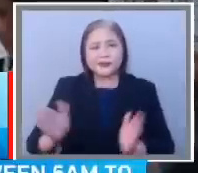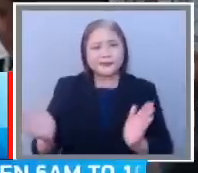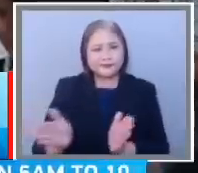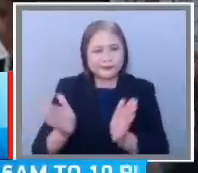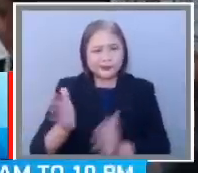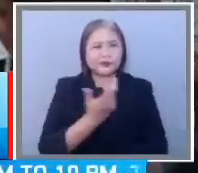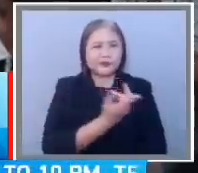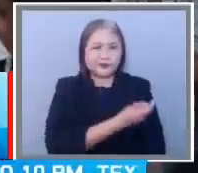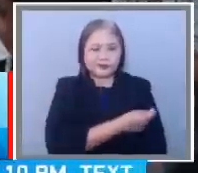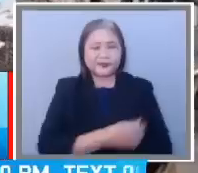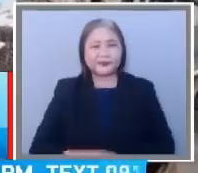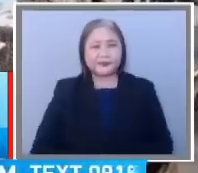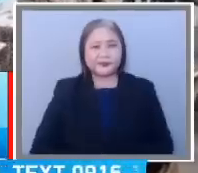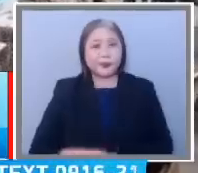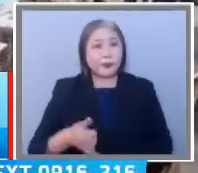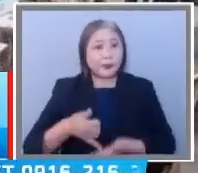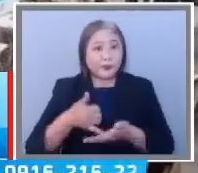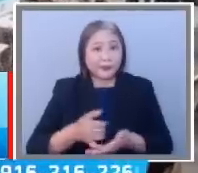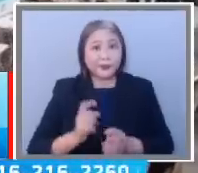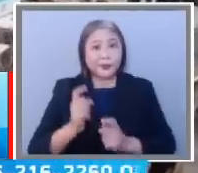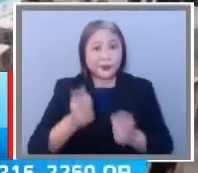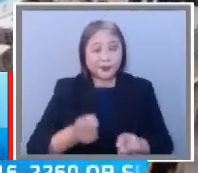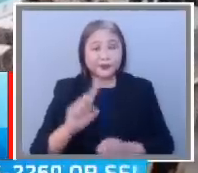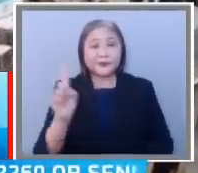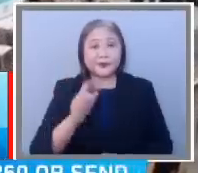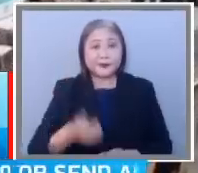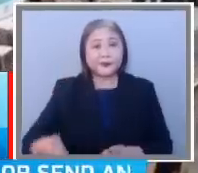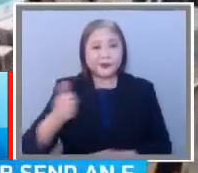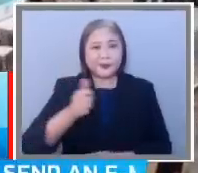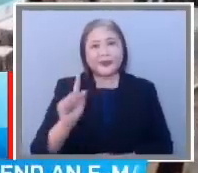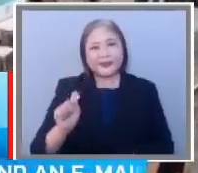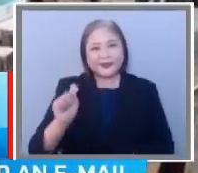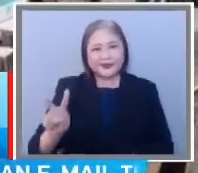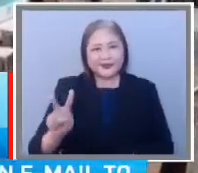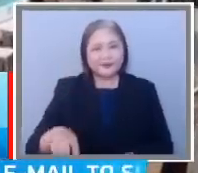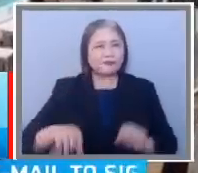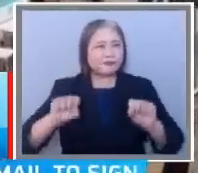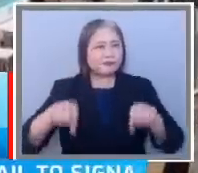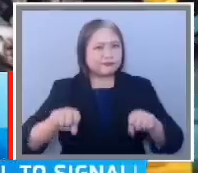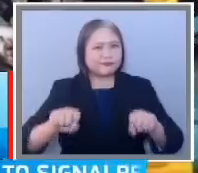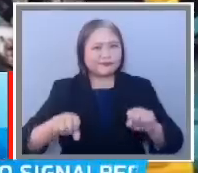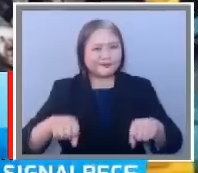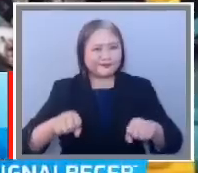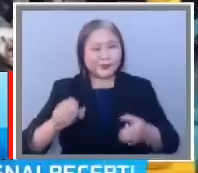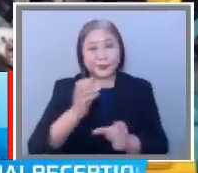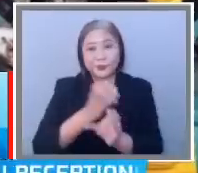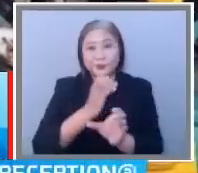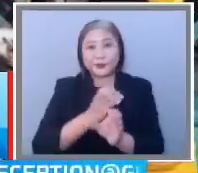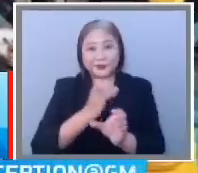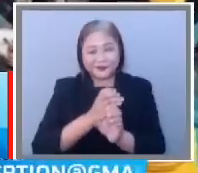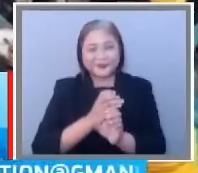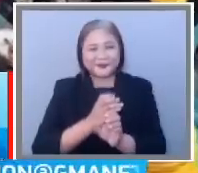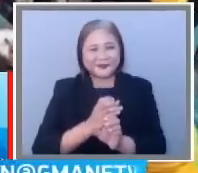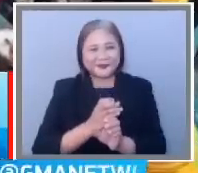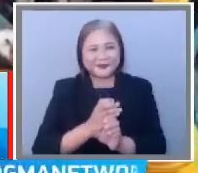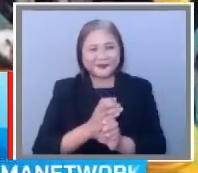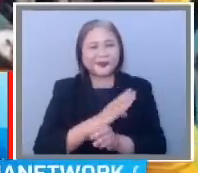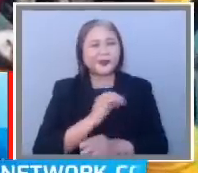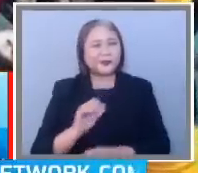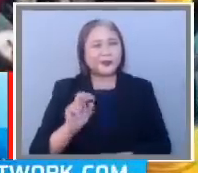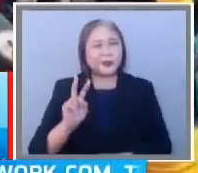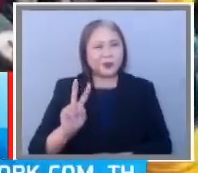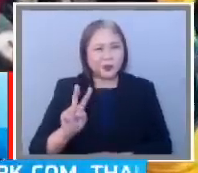sa mga premyong maiuwi ng mananalo, TV, motorsiklo, kotse at 2 condominium